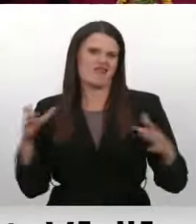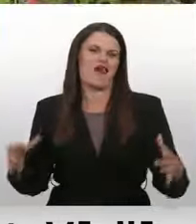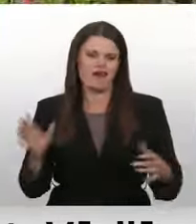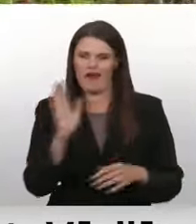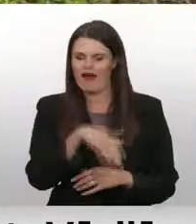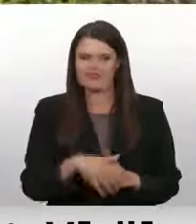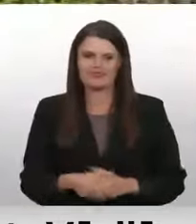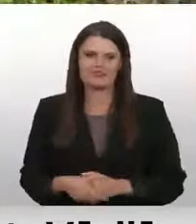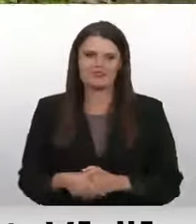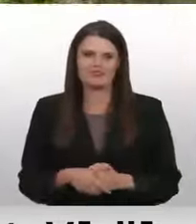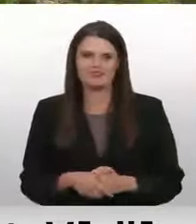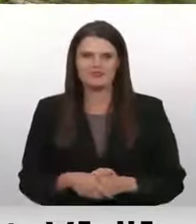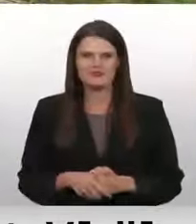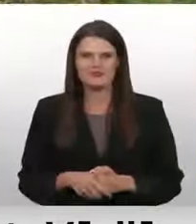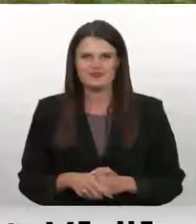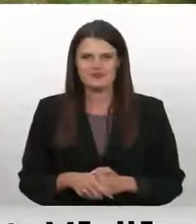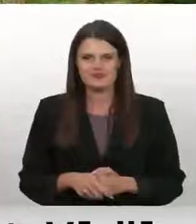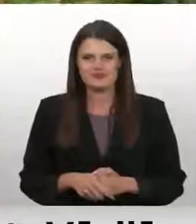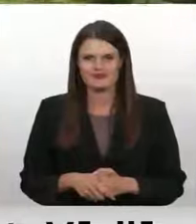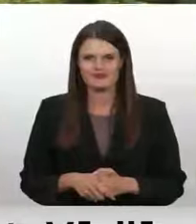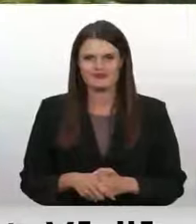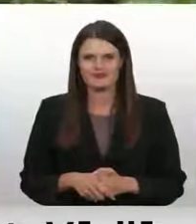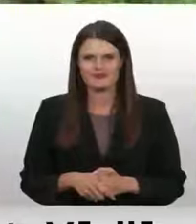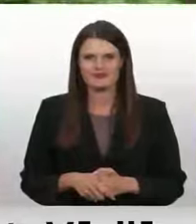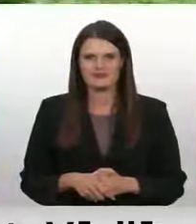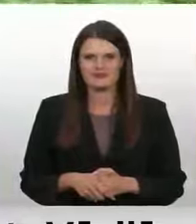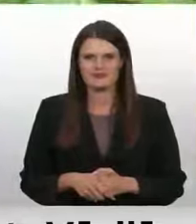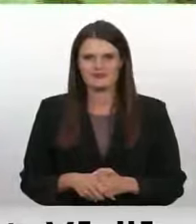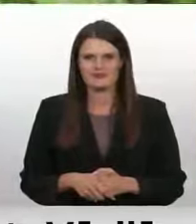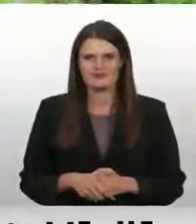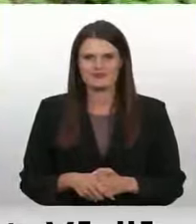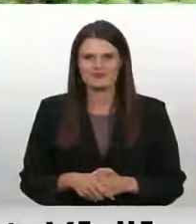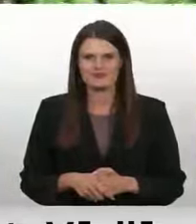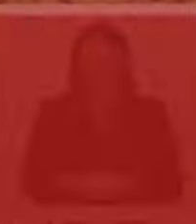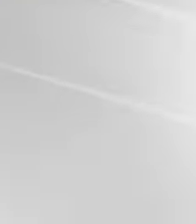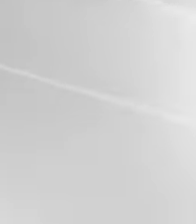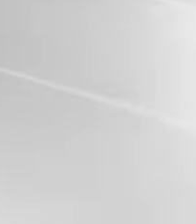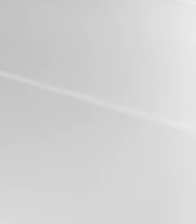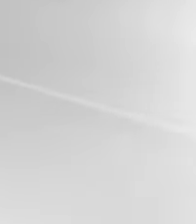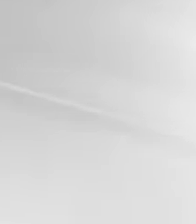Līva Karlsone, Latviešu.com, sadarbībā ar diasporas reportieriem speciāli Latvijas televīzijai.